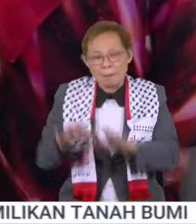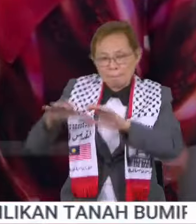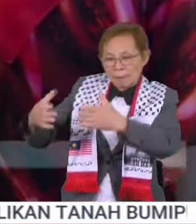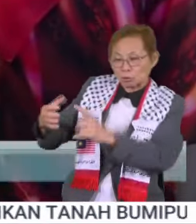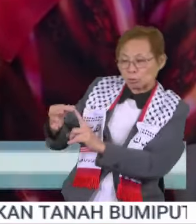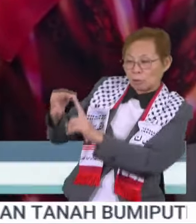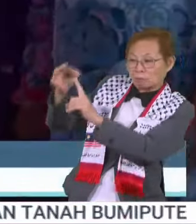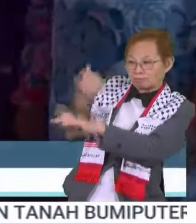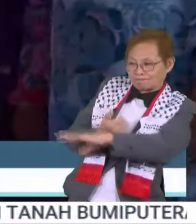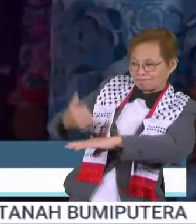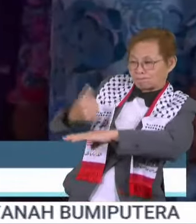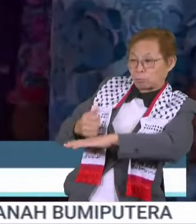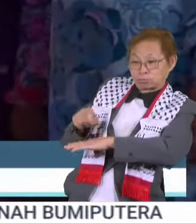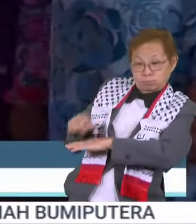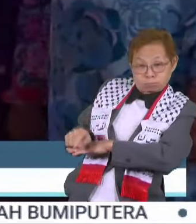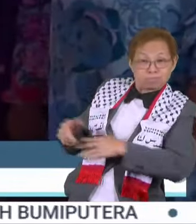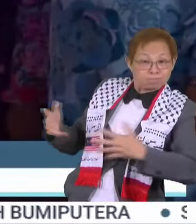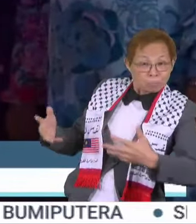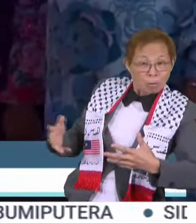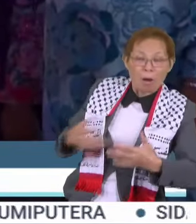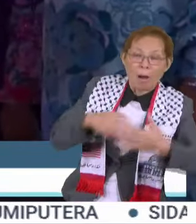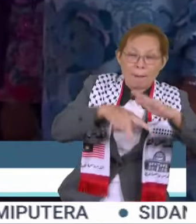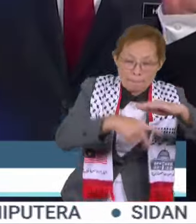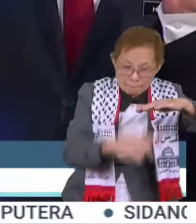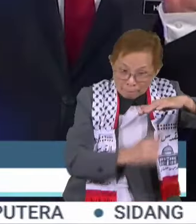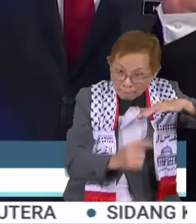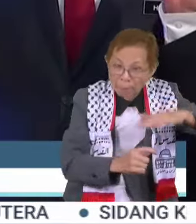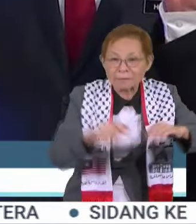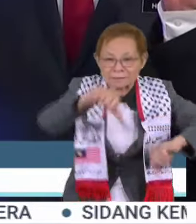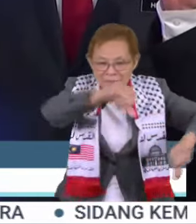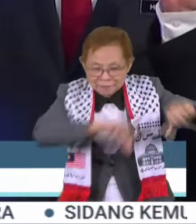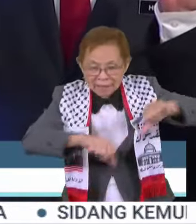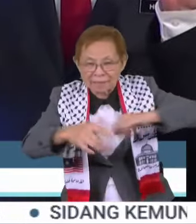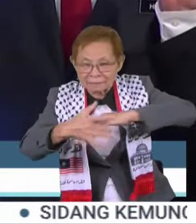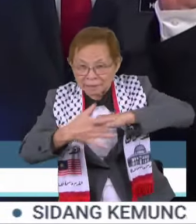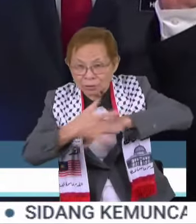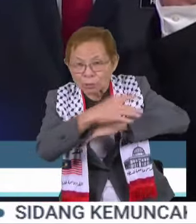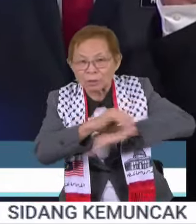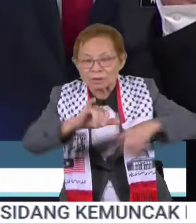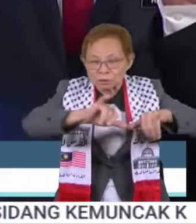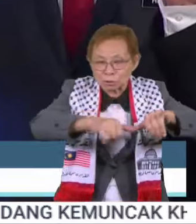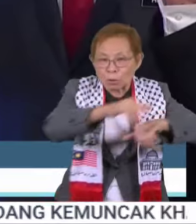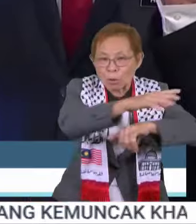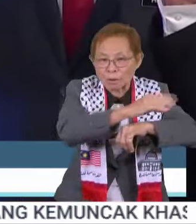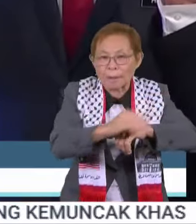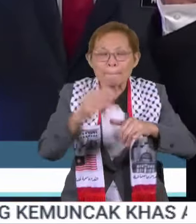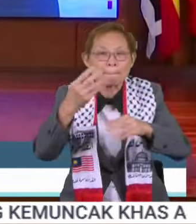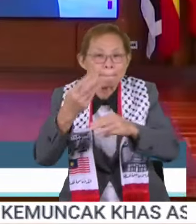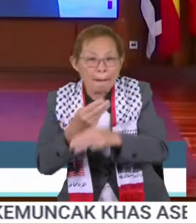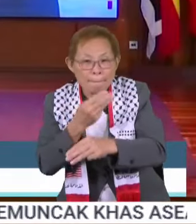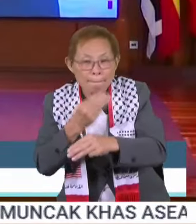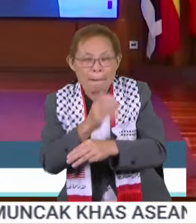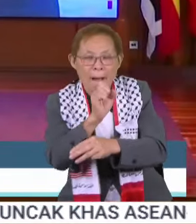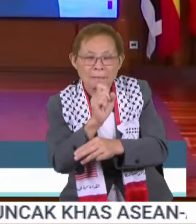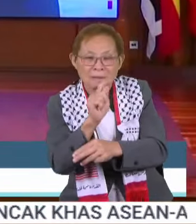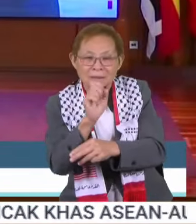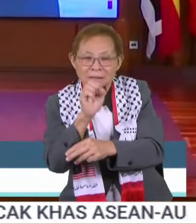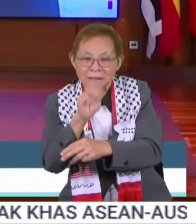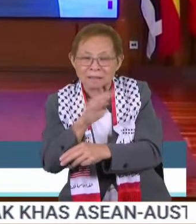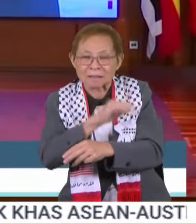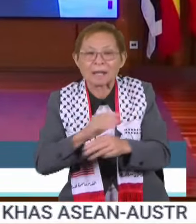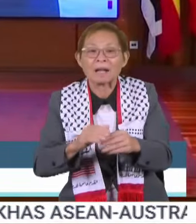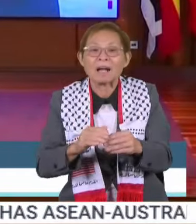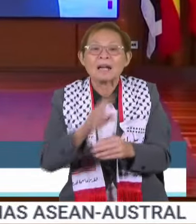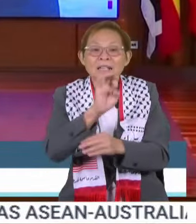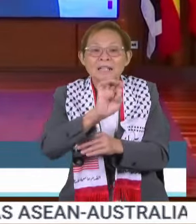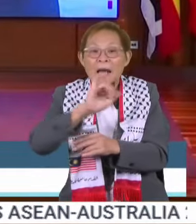Pasukan khas yang ditubuhkan adalah prasekolah, sains, teknologi, kejuruteraan dan matematik, STEM dan